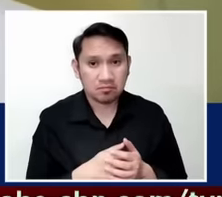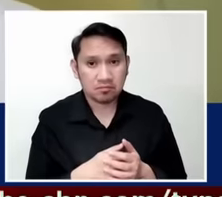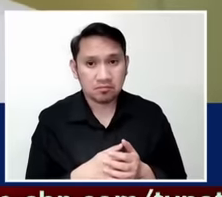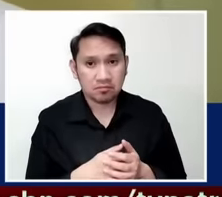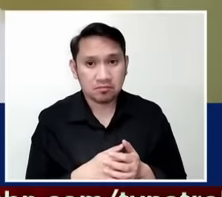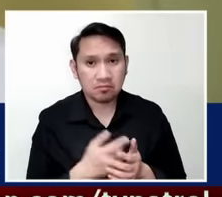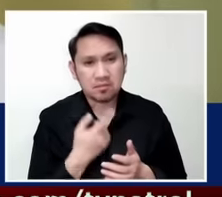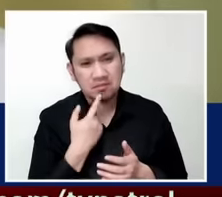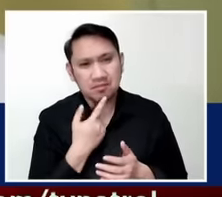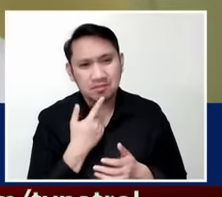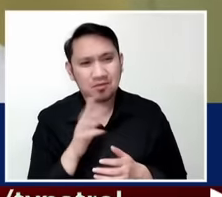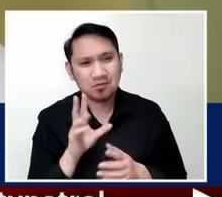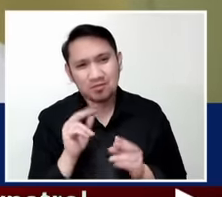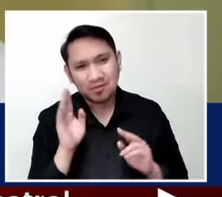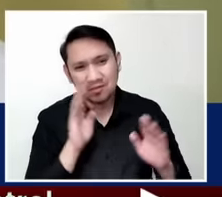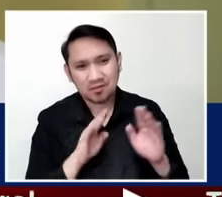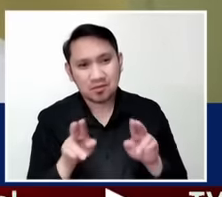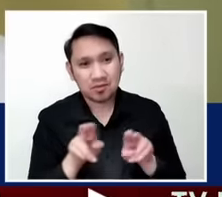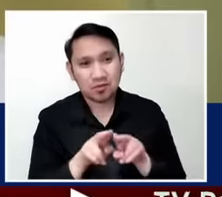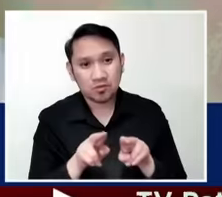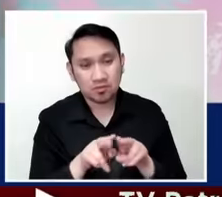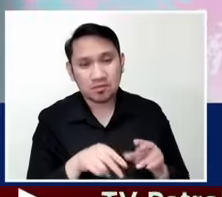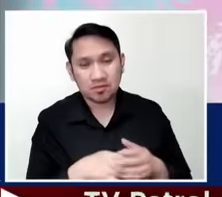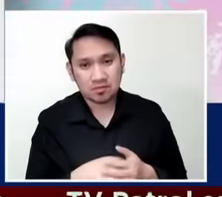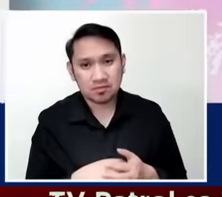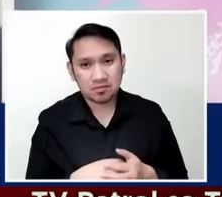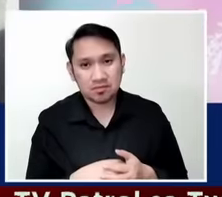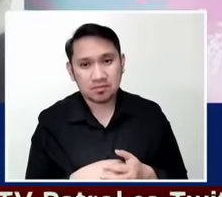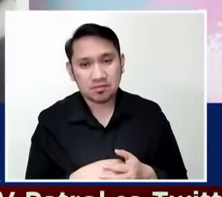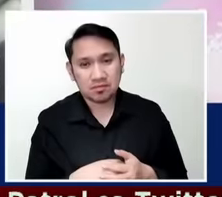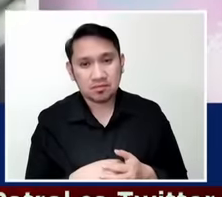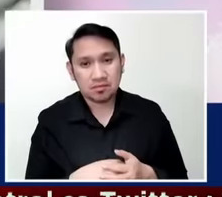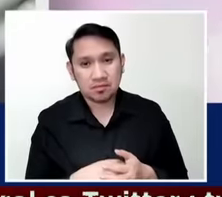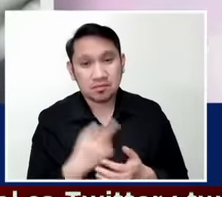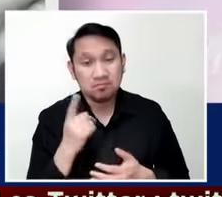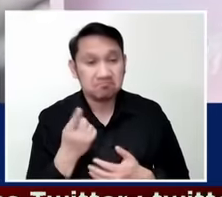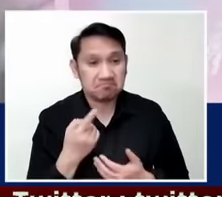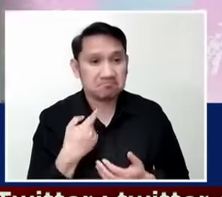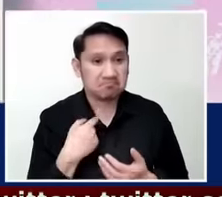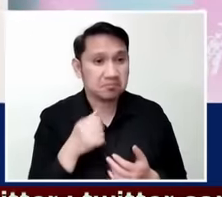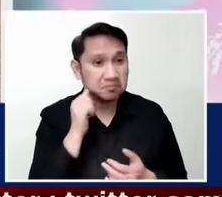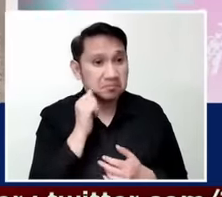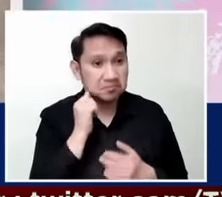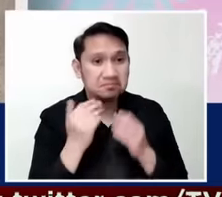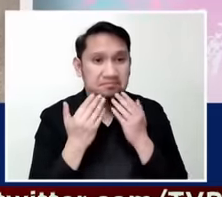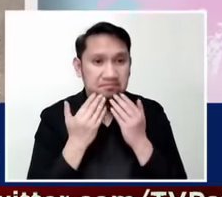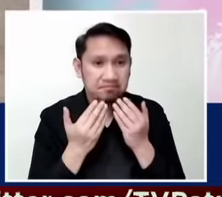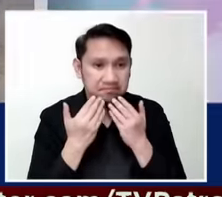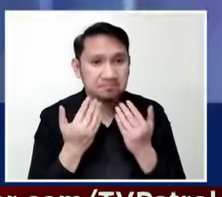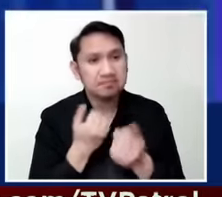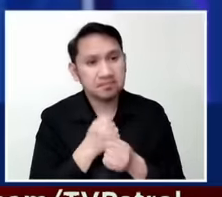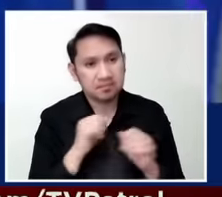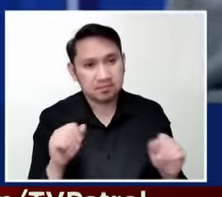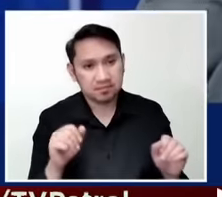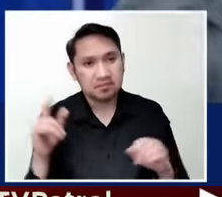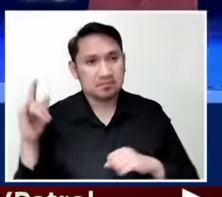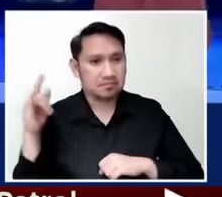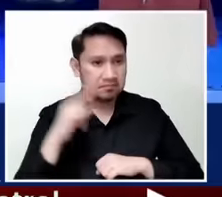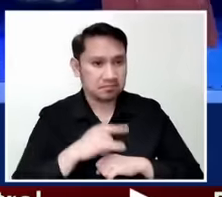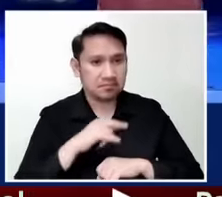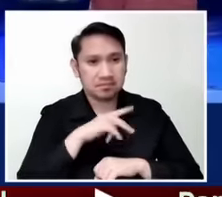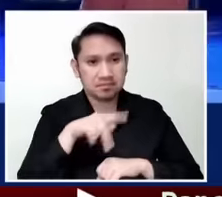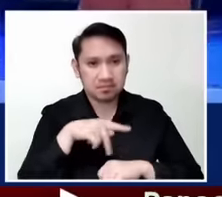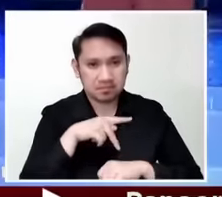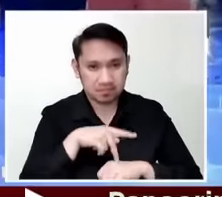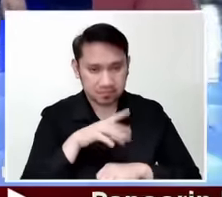it's normal. So sa kanila parang normal na. Labis ang pasasalamat ni Jong na ligtas silang nakauwi ng Pilipinas at back to work